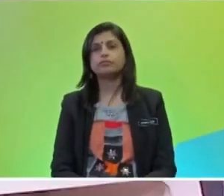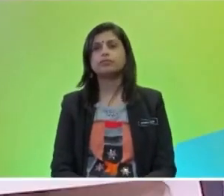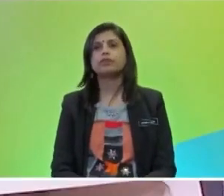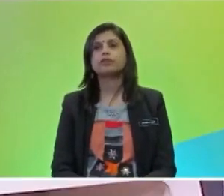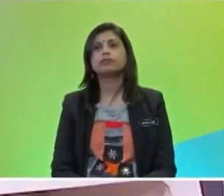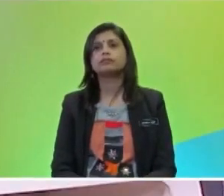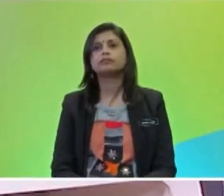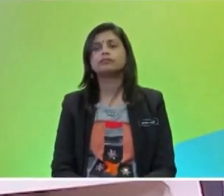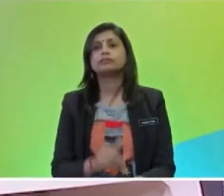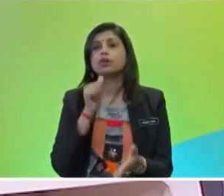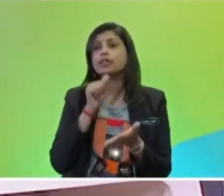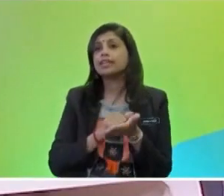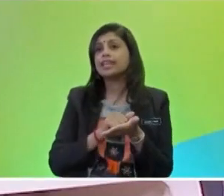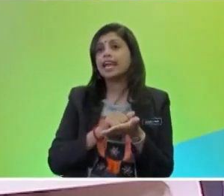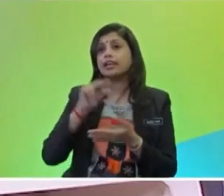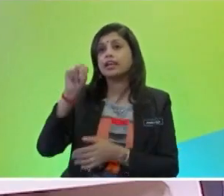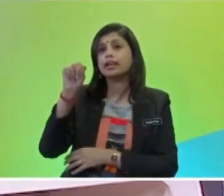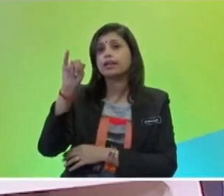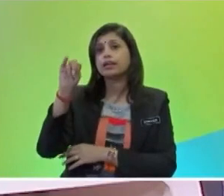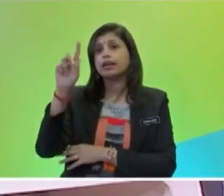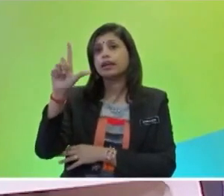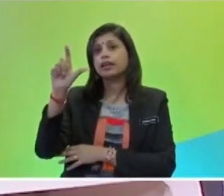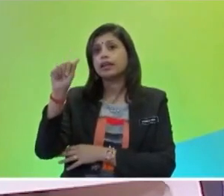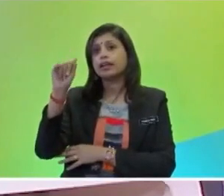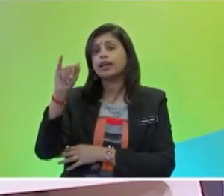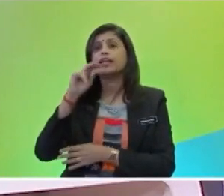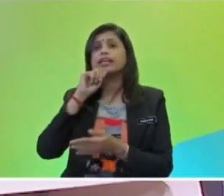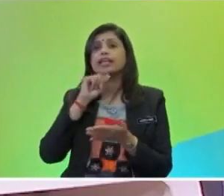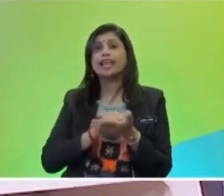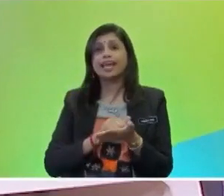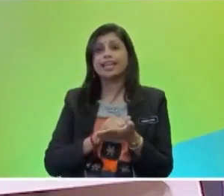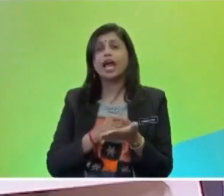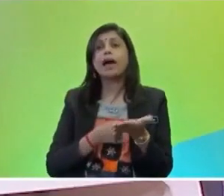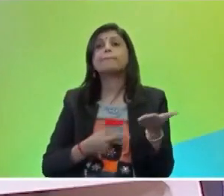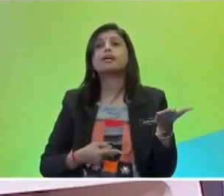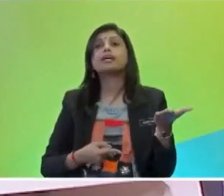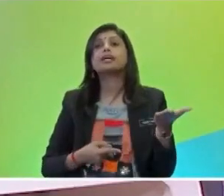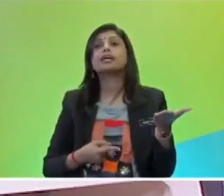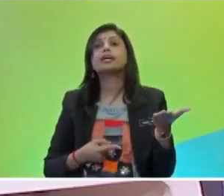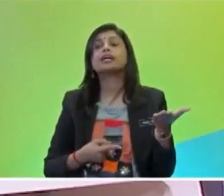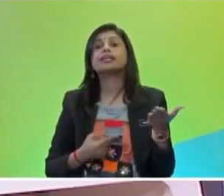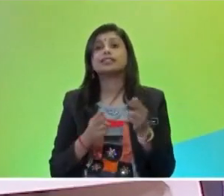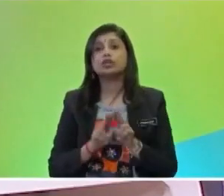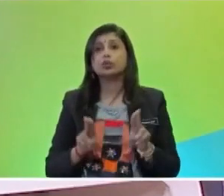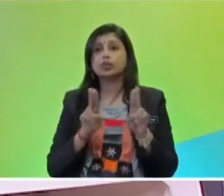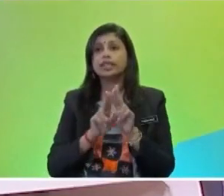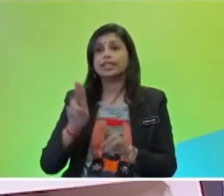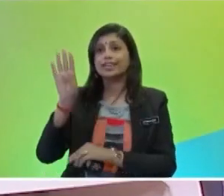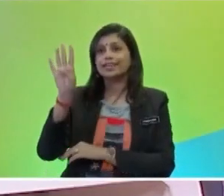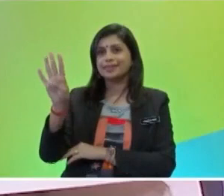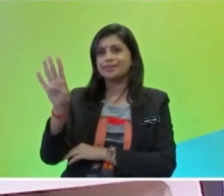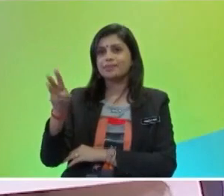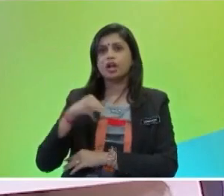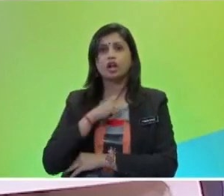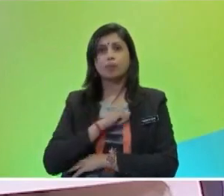kasih? Ada dalam buku pendidikan moral, murid-murid pun sudah belajar. Unit ke 4 dalam buku teks pendidikan moral,